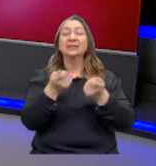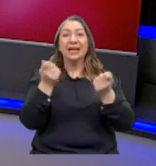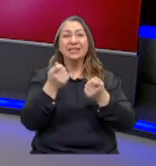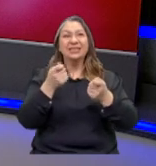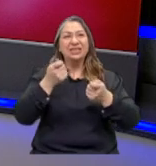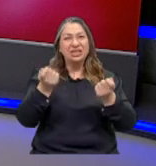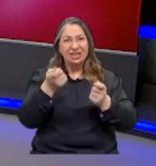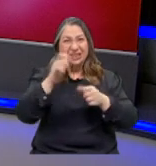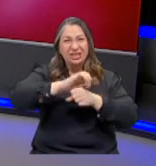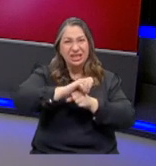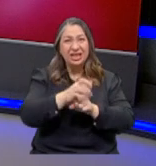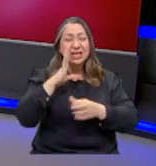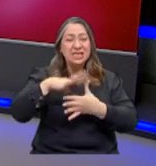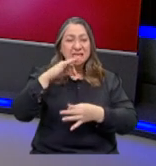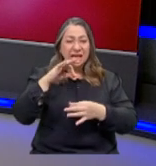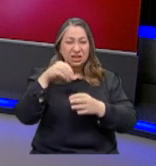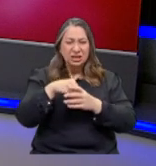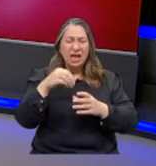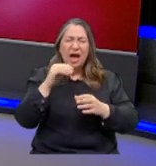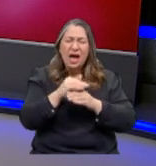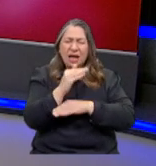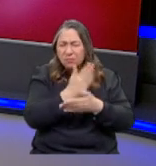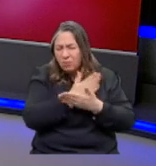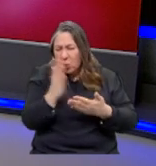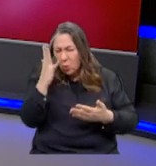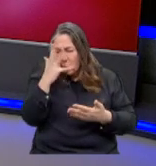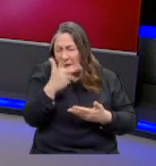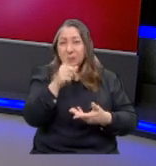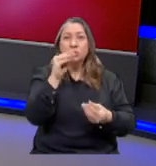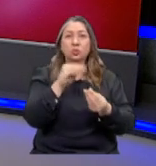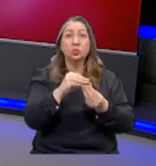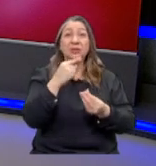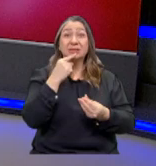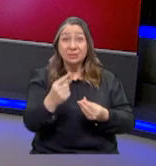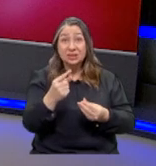çalışanına şiddet insan için hayat boyu utanılacak bir suçtur